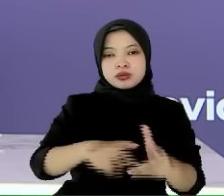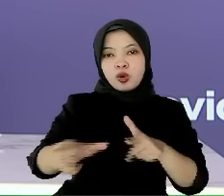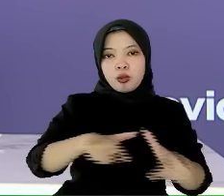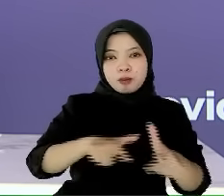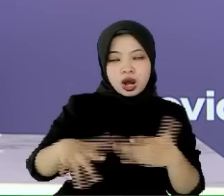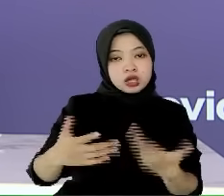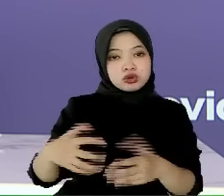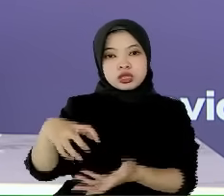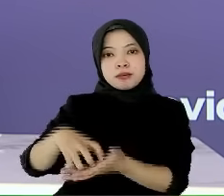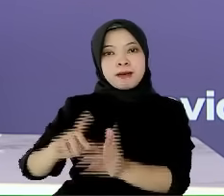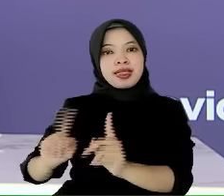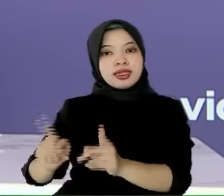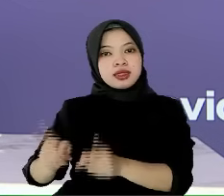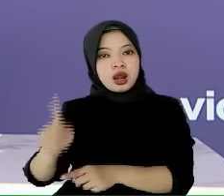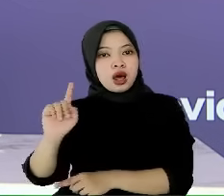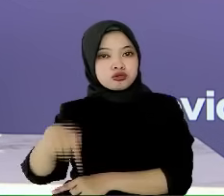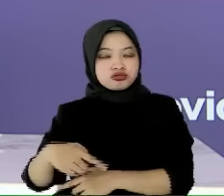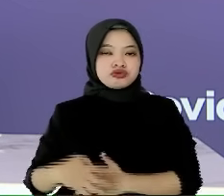dan latihan.